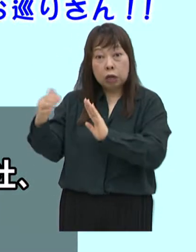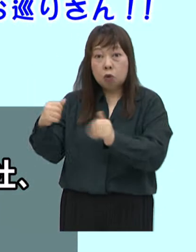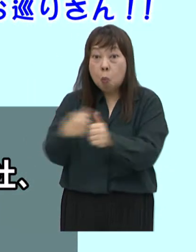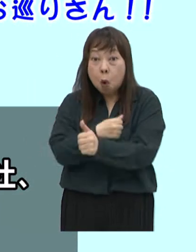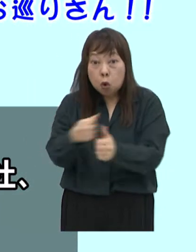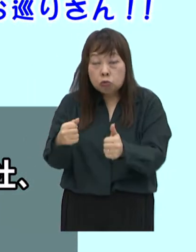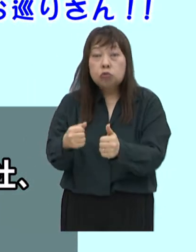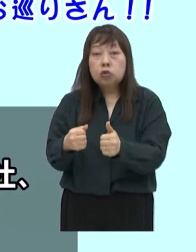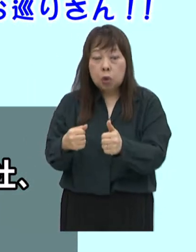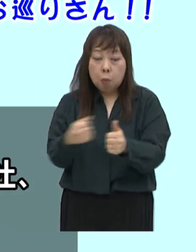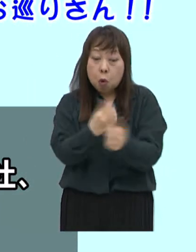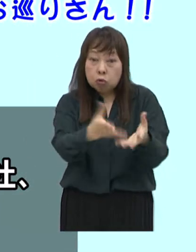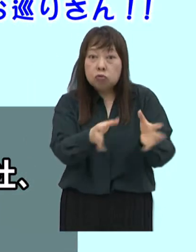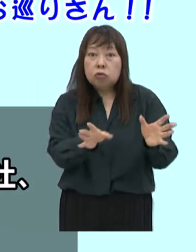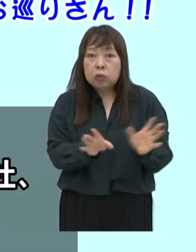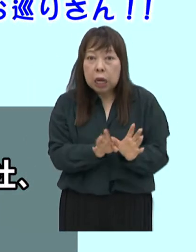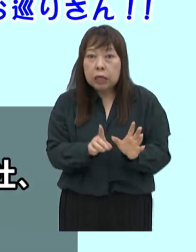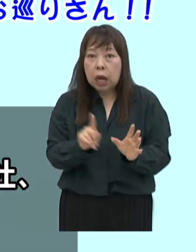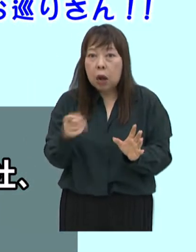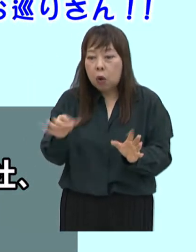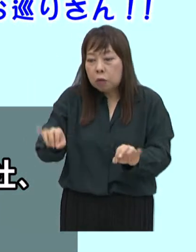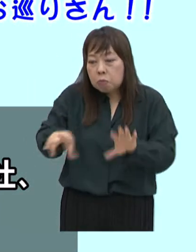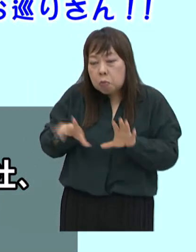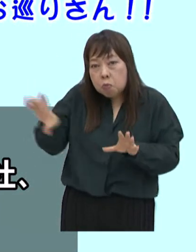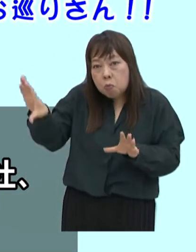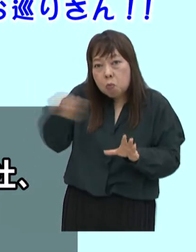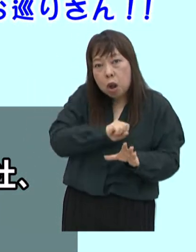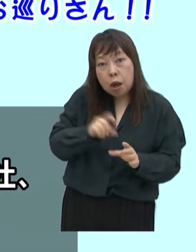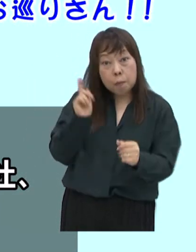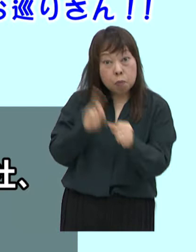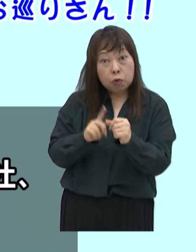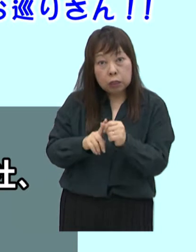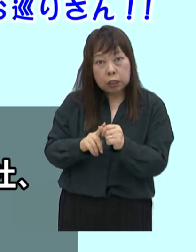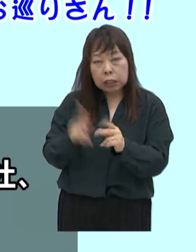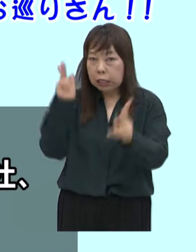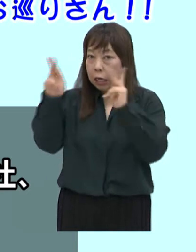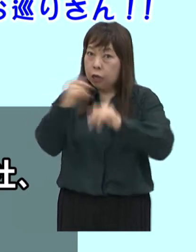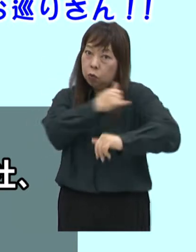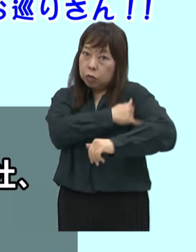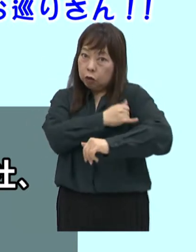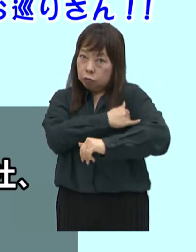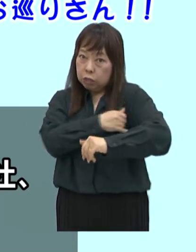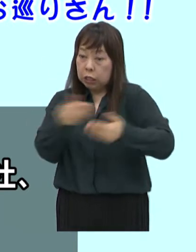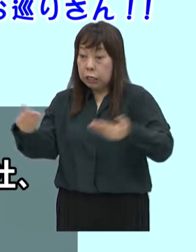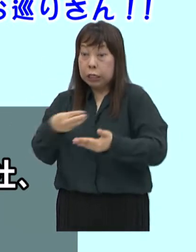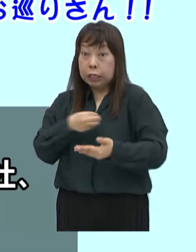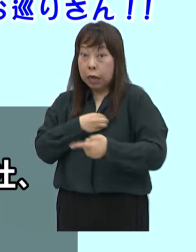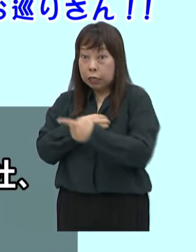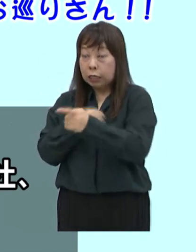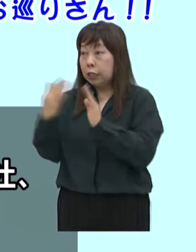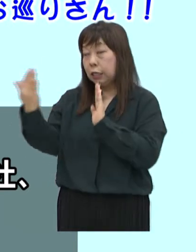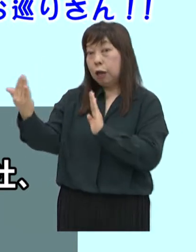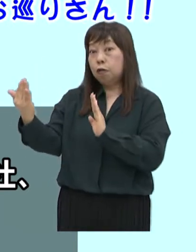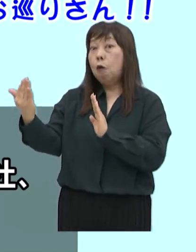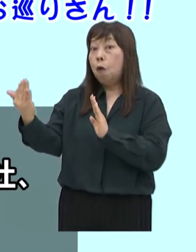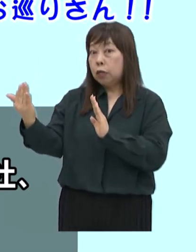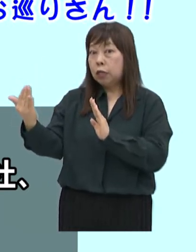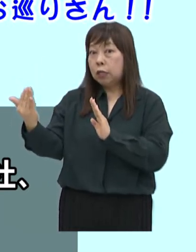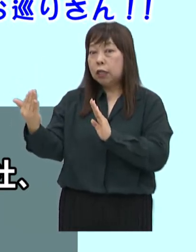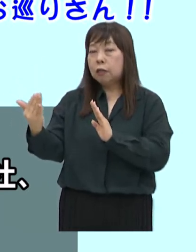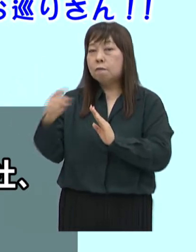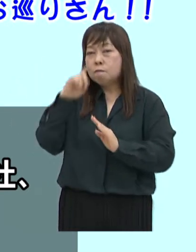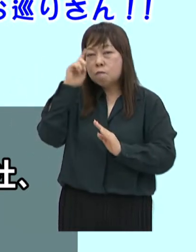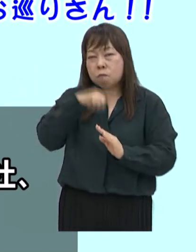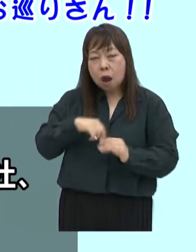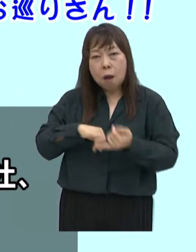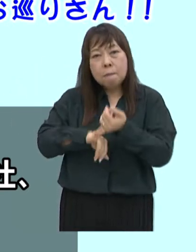が不正な利益を得る目的で会社・役員や社員を対象として行う違法